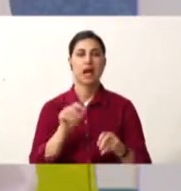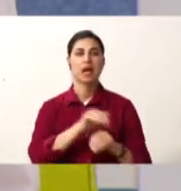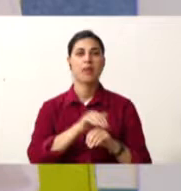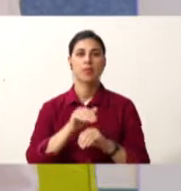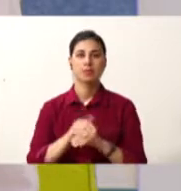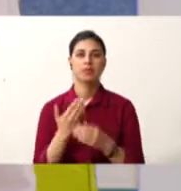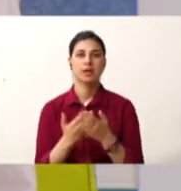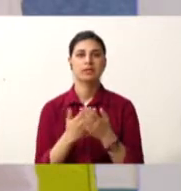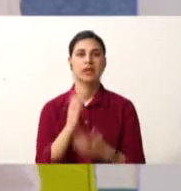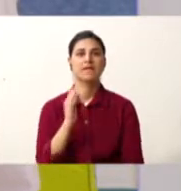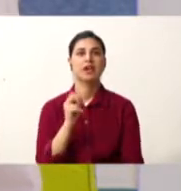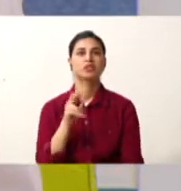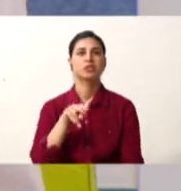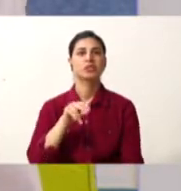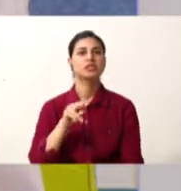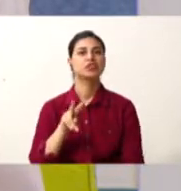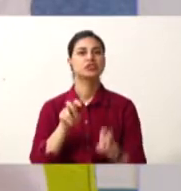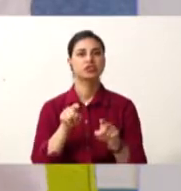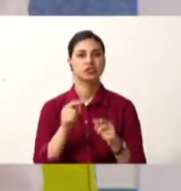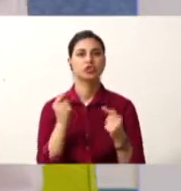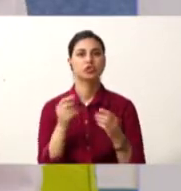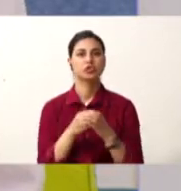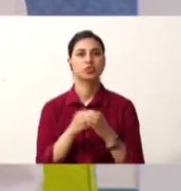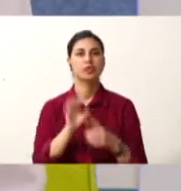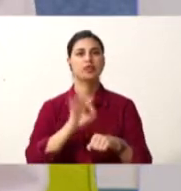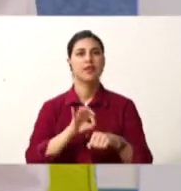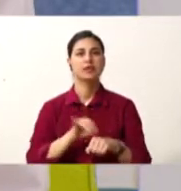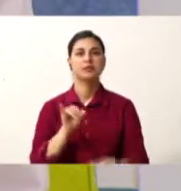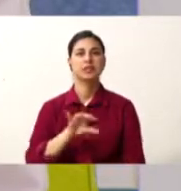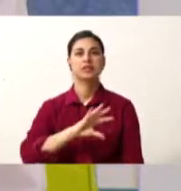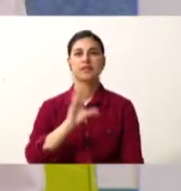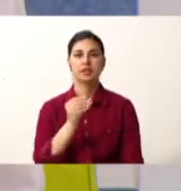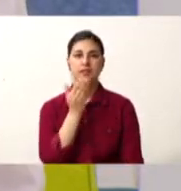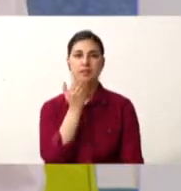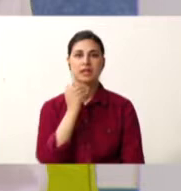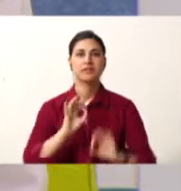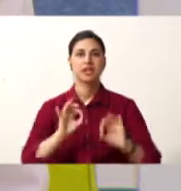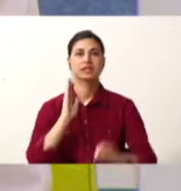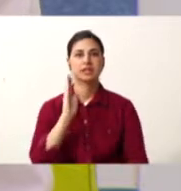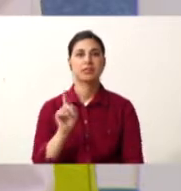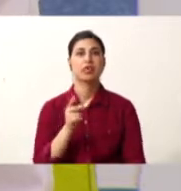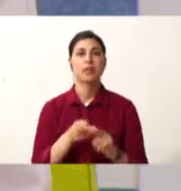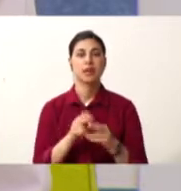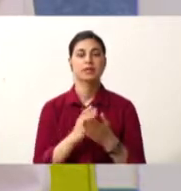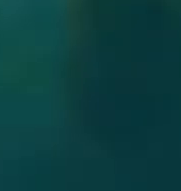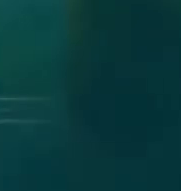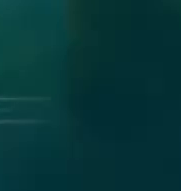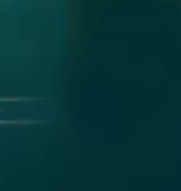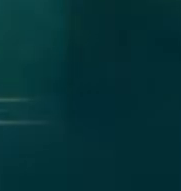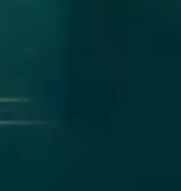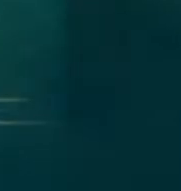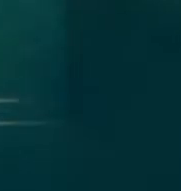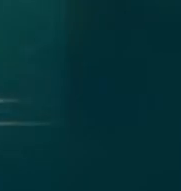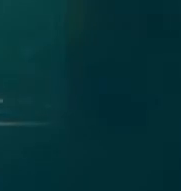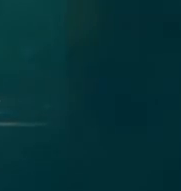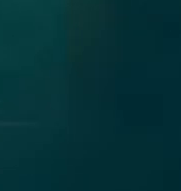გამოვლინება, აი ვასკულიტი რა არის ეს? ეს არის დიდი ჯგუფი დაავადებებისა, სადაც ყველაზე მარტივი აღსნა იქნებოდა, რომ ეს არის სიზარღვის ანთება.